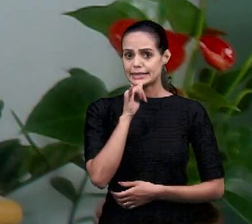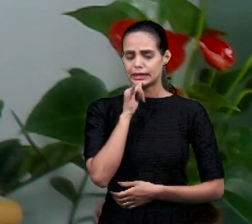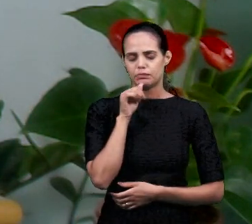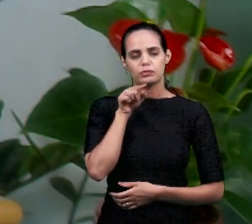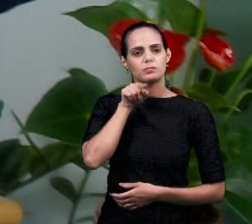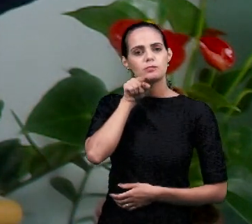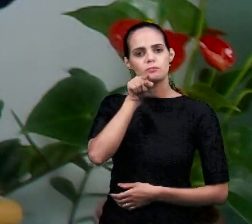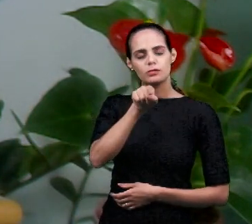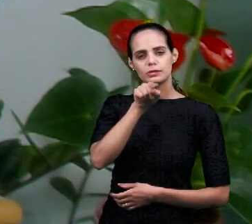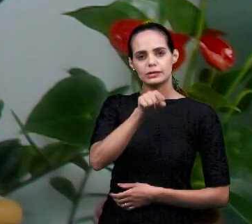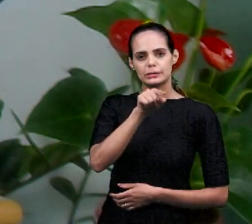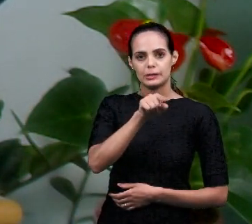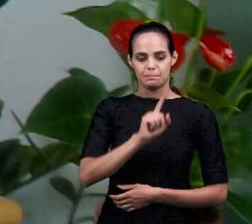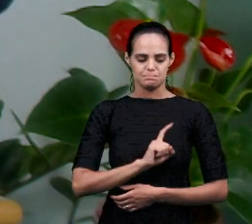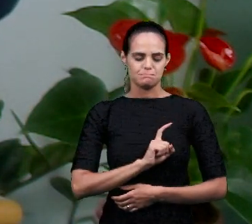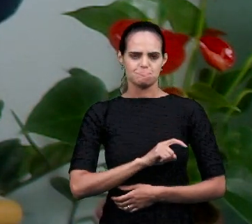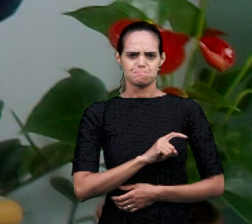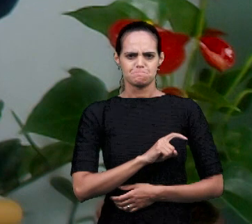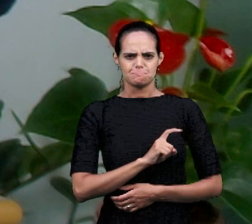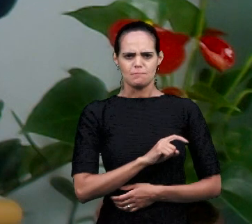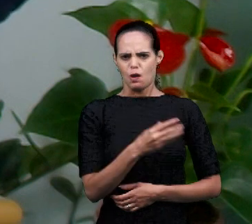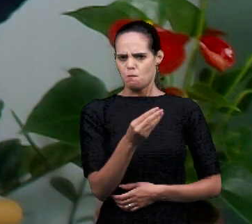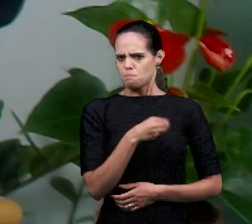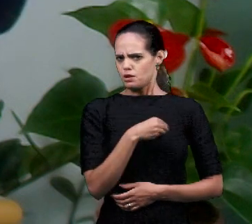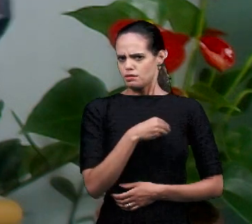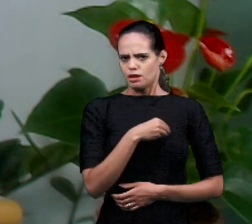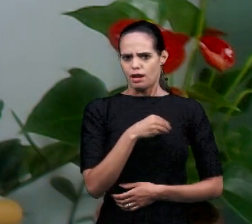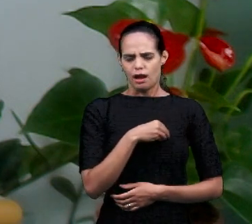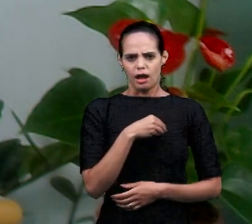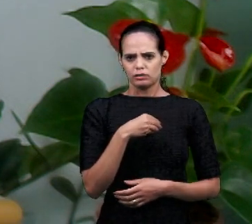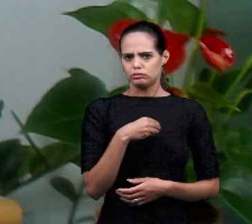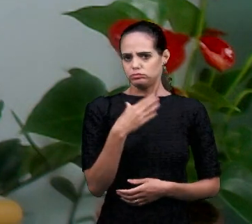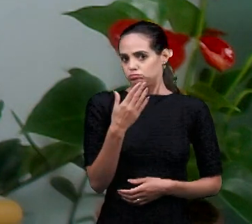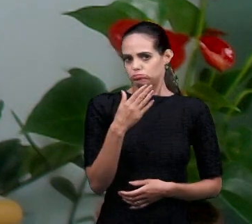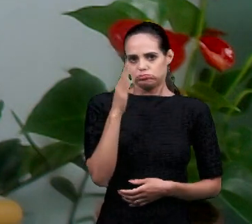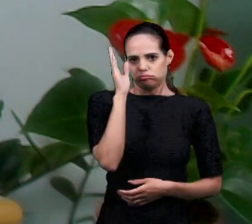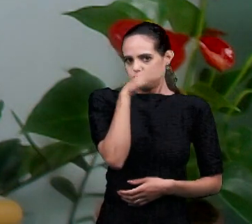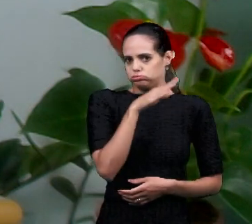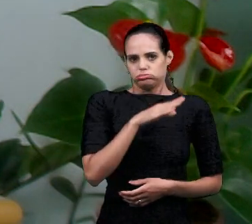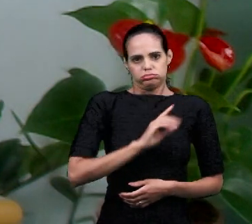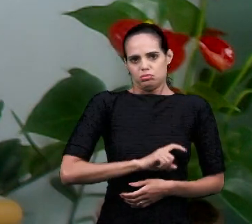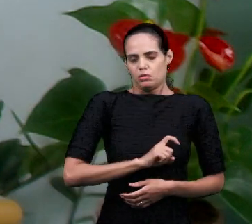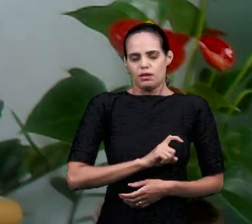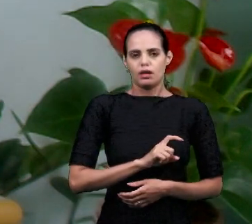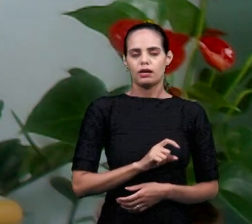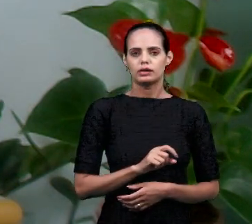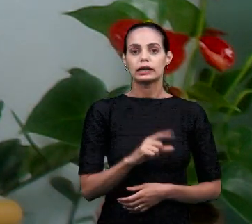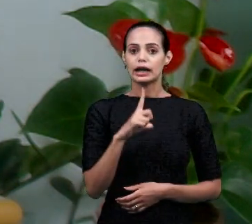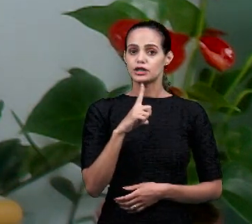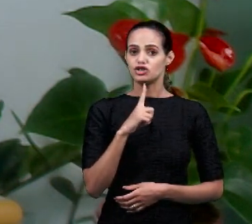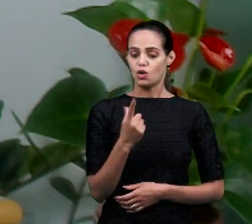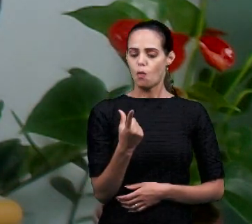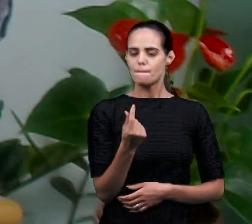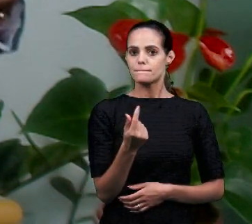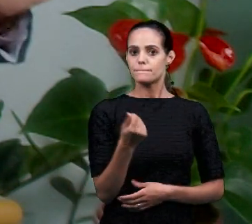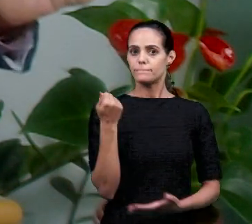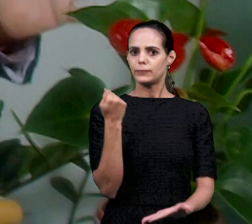ça le message. Donc, c'est-à-dire, par exemple, vous avez commis un crime quelconque, il avait une valeur.